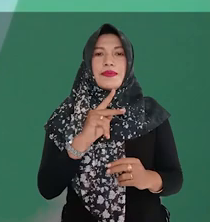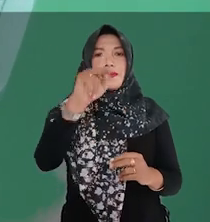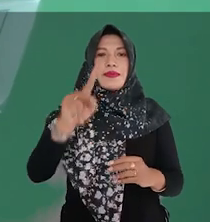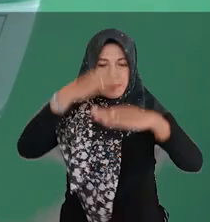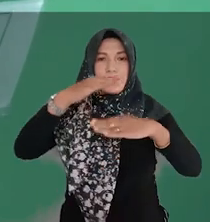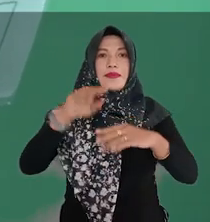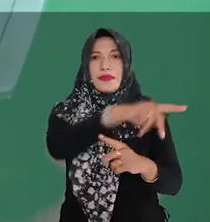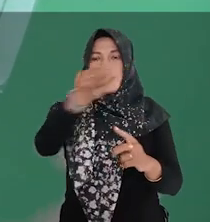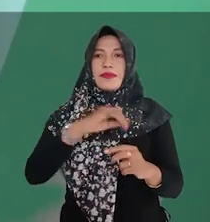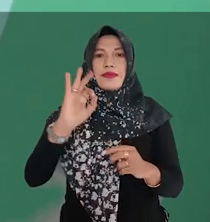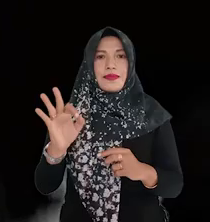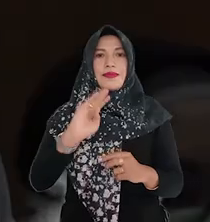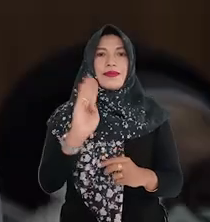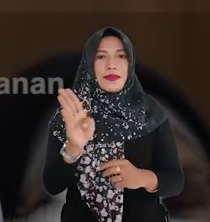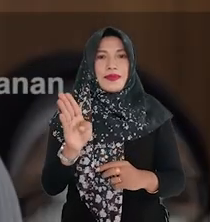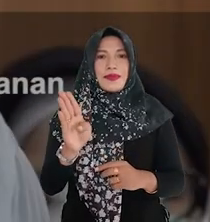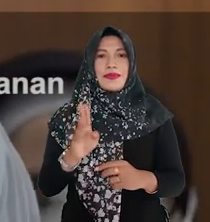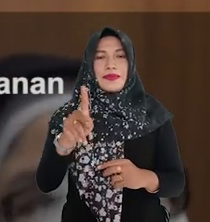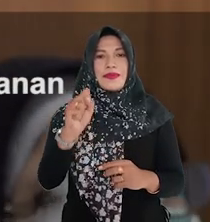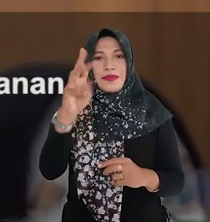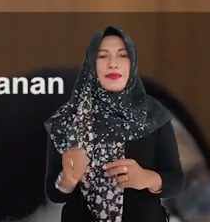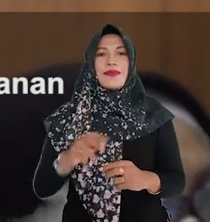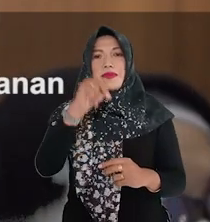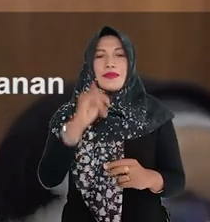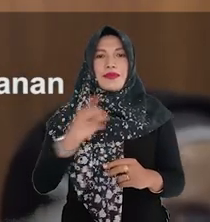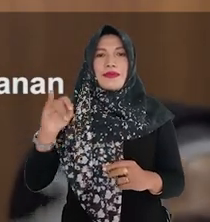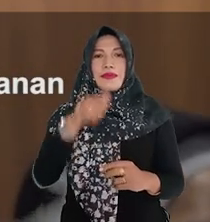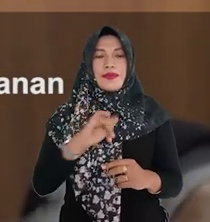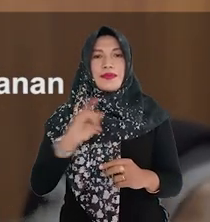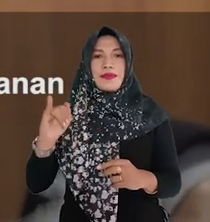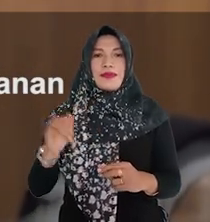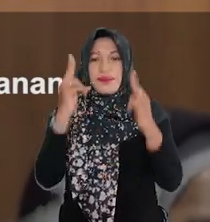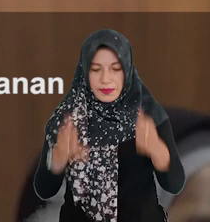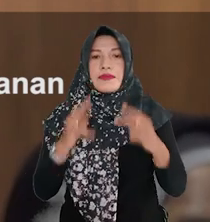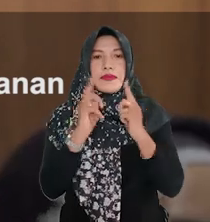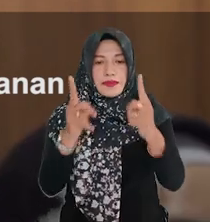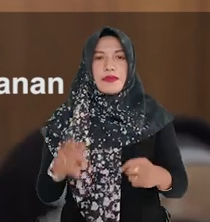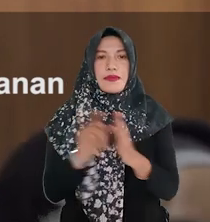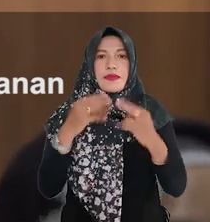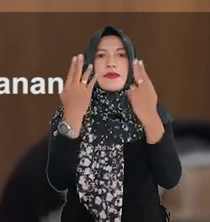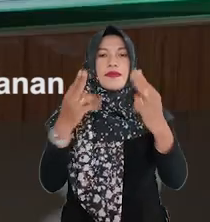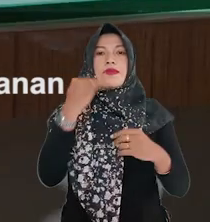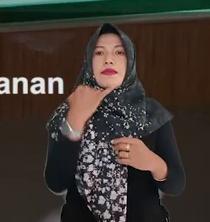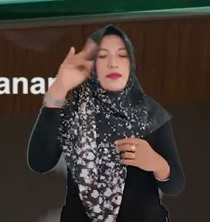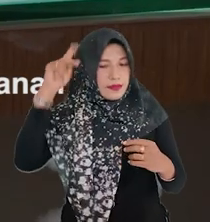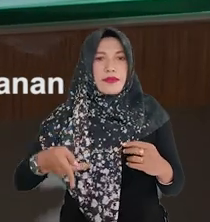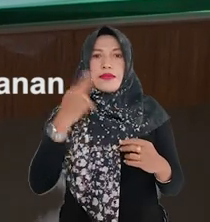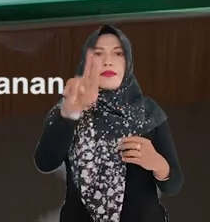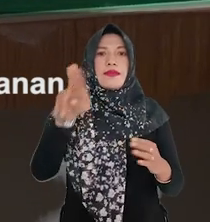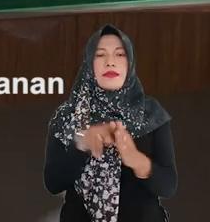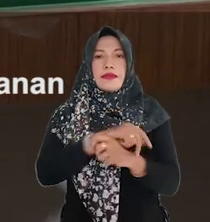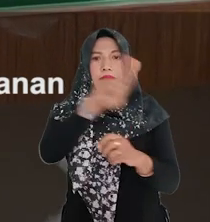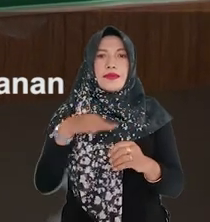promosi penambahan staf 14 ksempatan ologi anatomi harus patuh terhadap instruksi